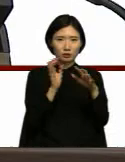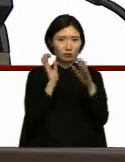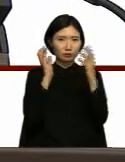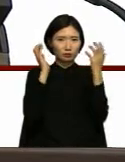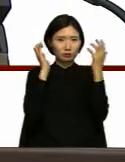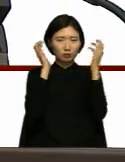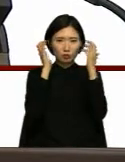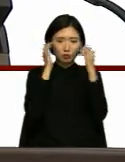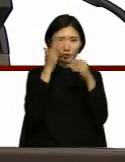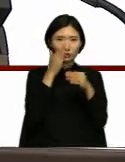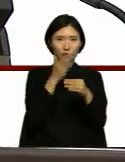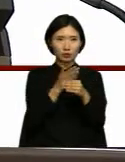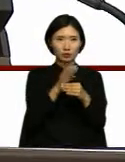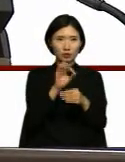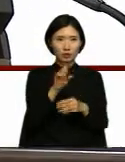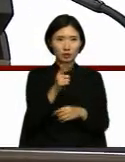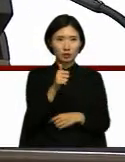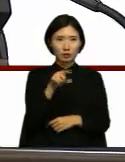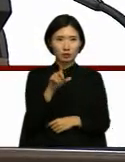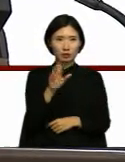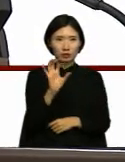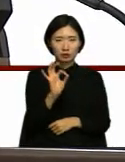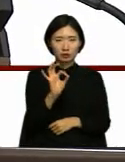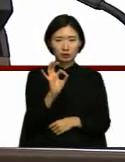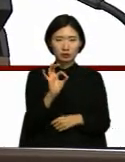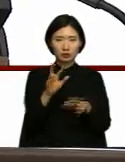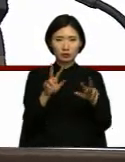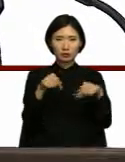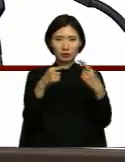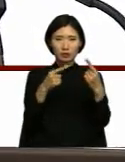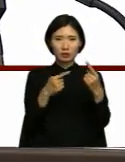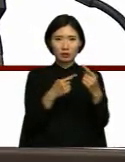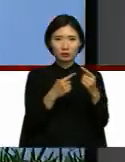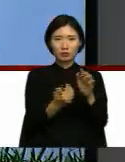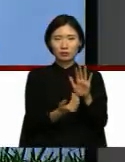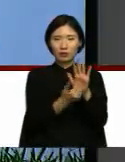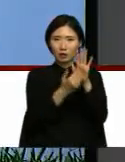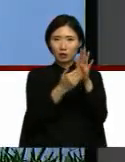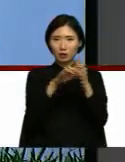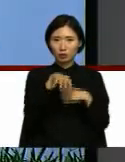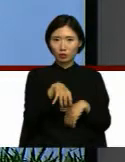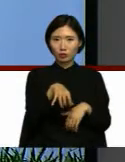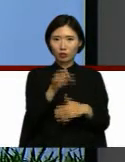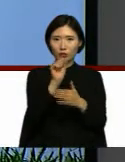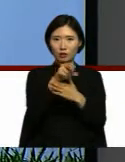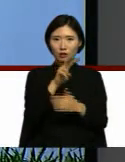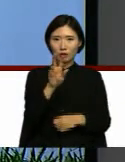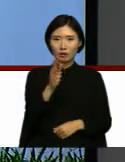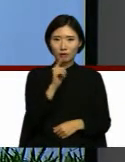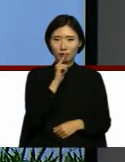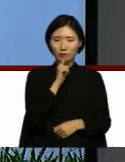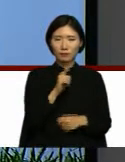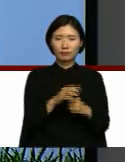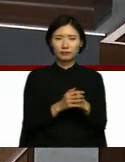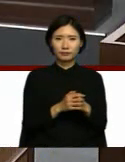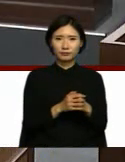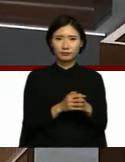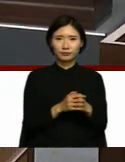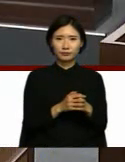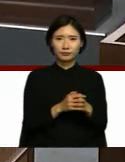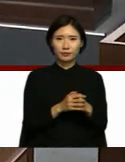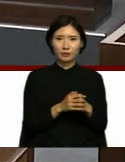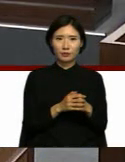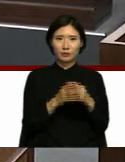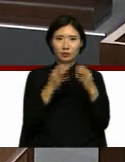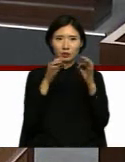있다며 안흥동 구간 현 진출입로 이외 통행이 차단된 차로도 허용해야 한다고 주장했습니다. 이와